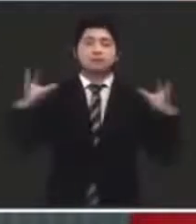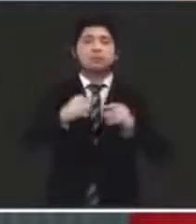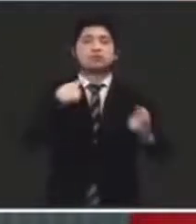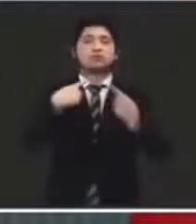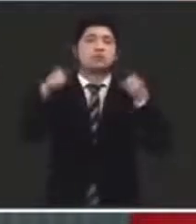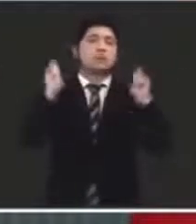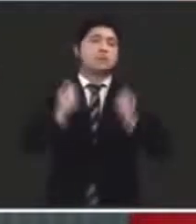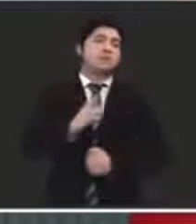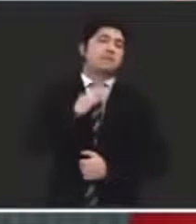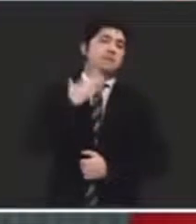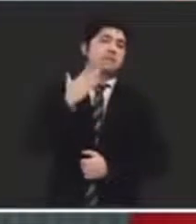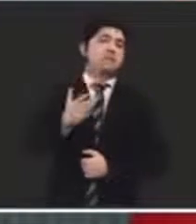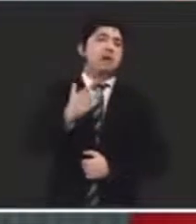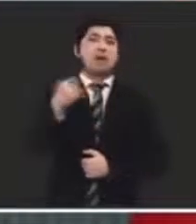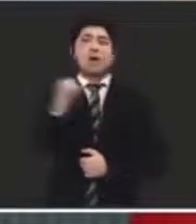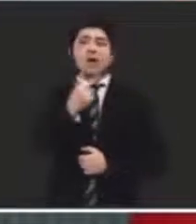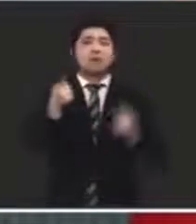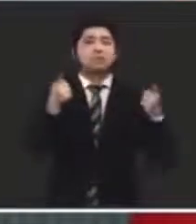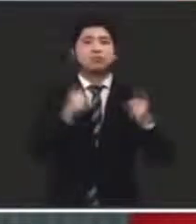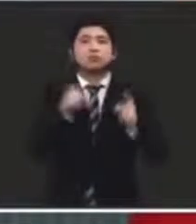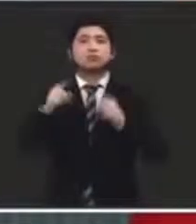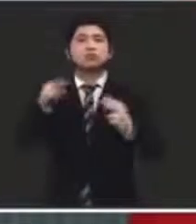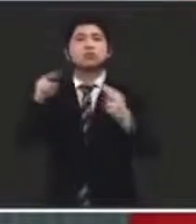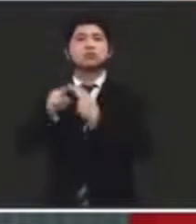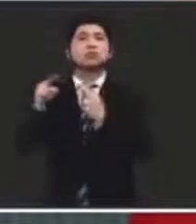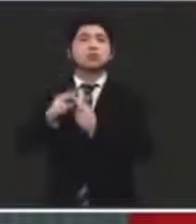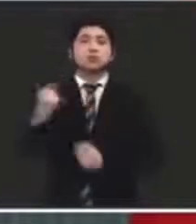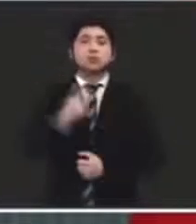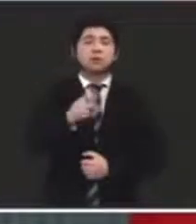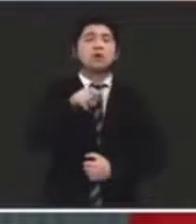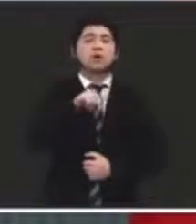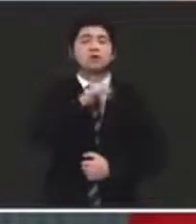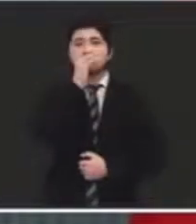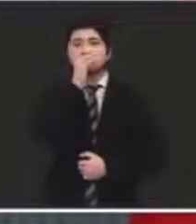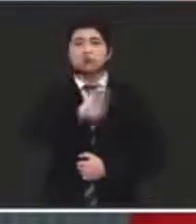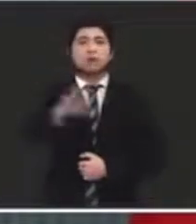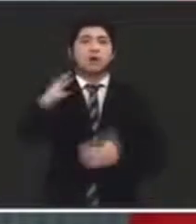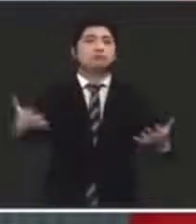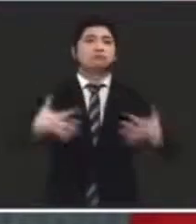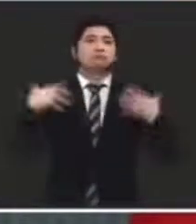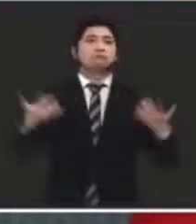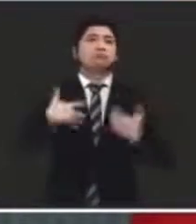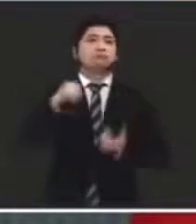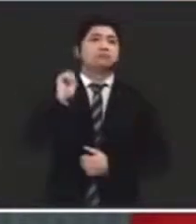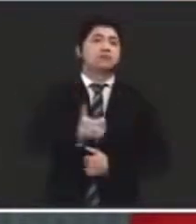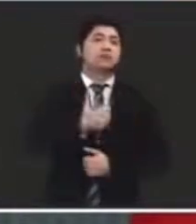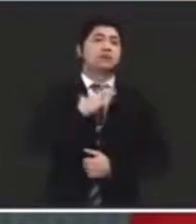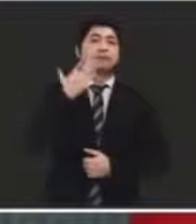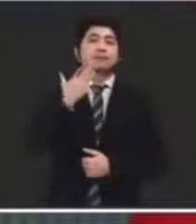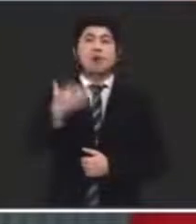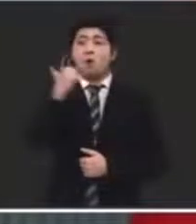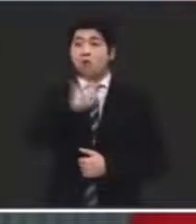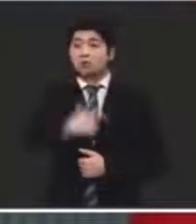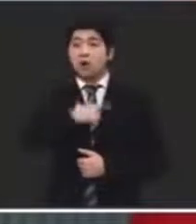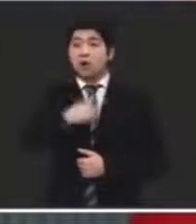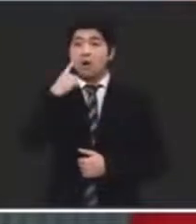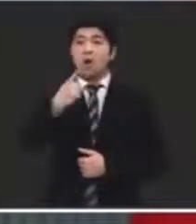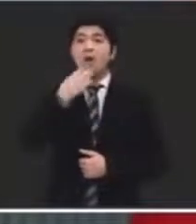geldik her iki buluşmamızda da oldukça Coşku vardı özellikle